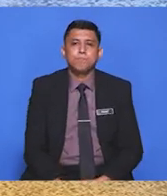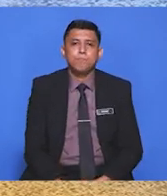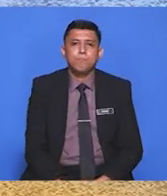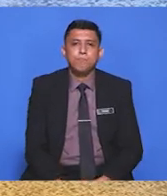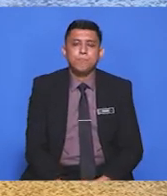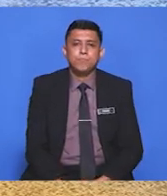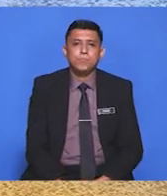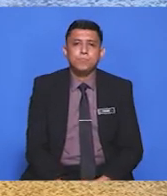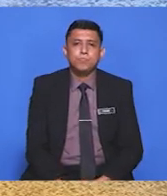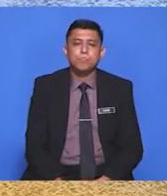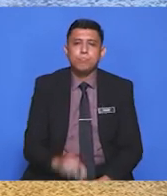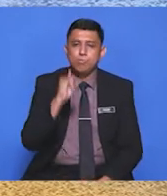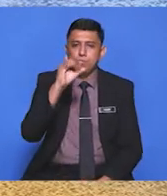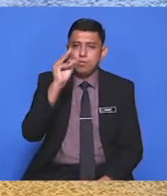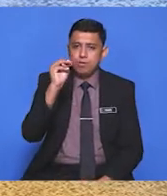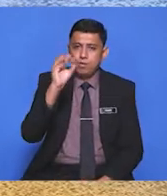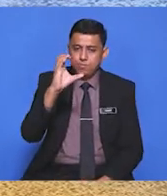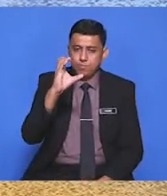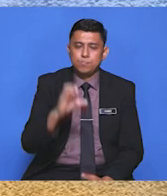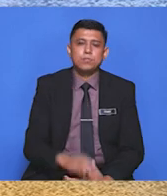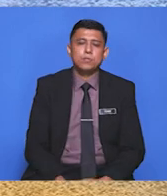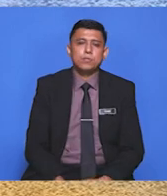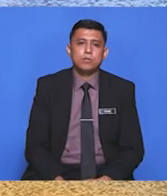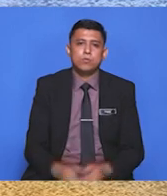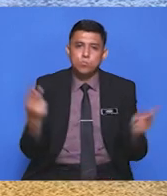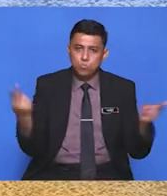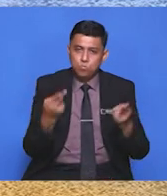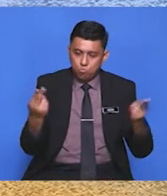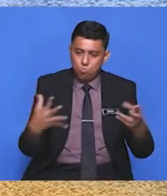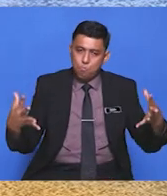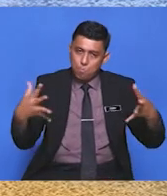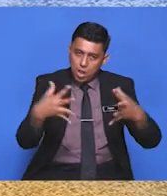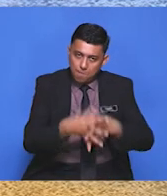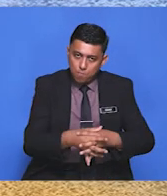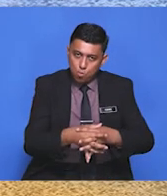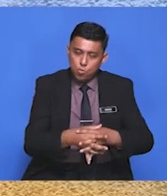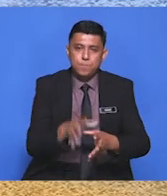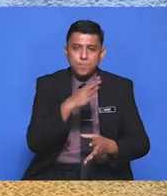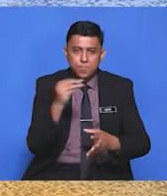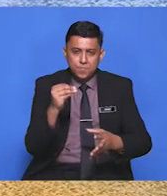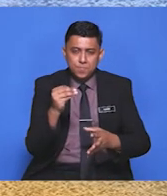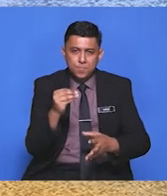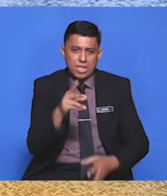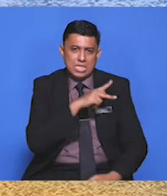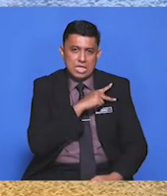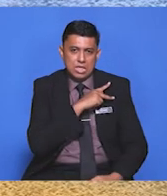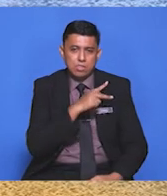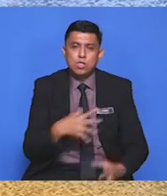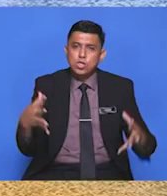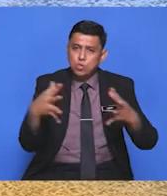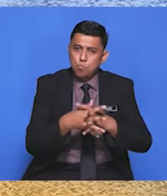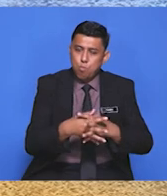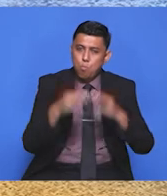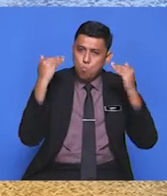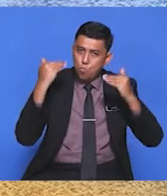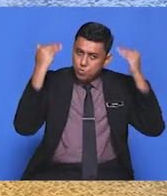IMC. IMC ini merupakan usaha menggabungkan dan menyelaras campuran